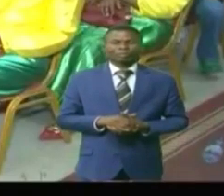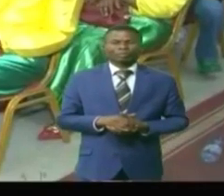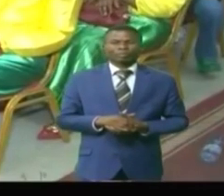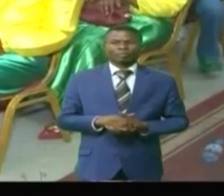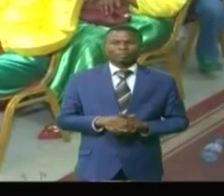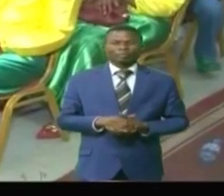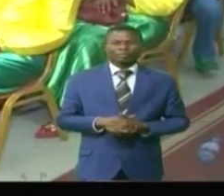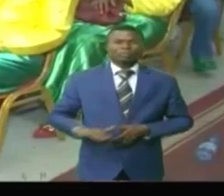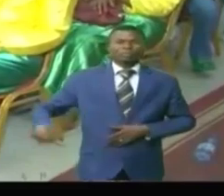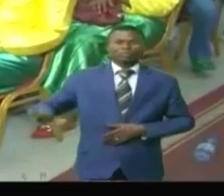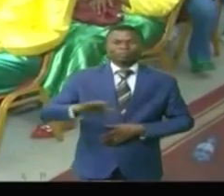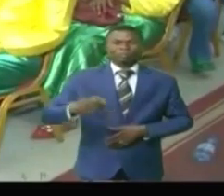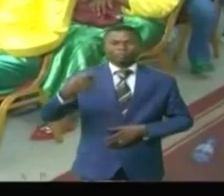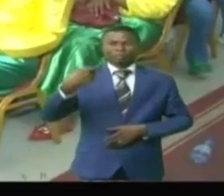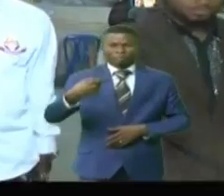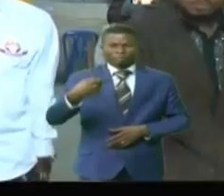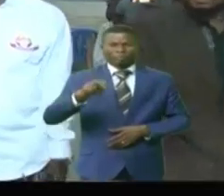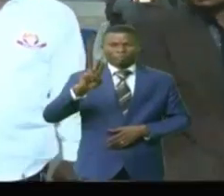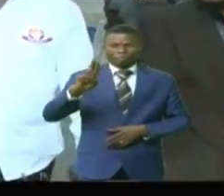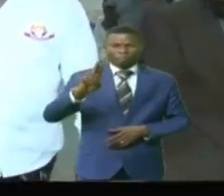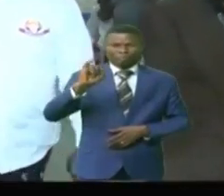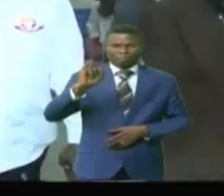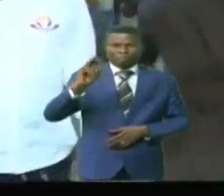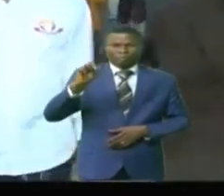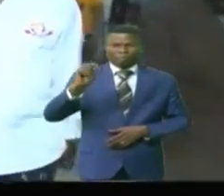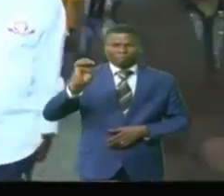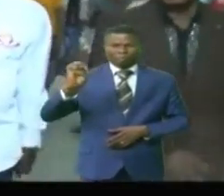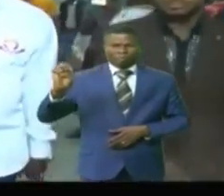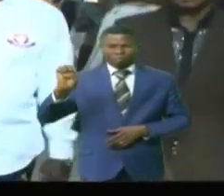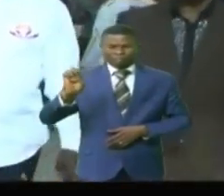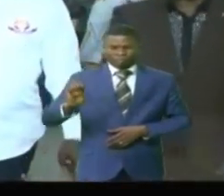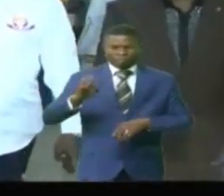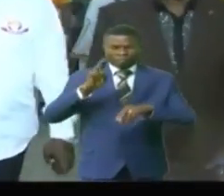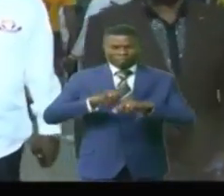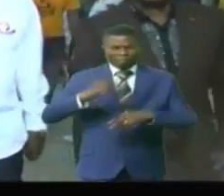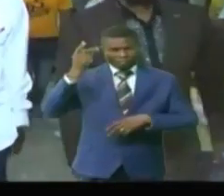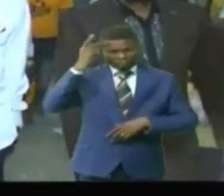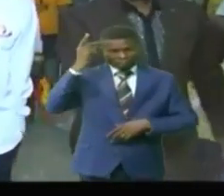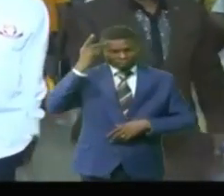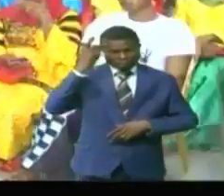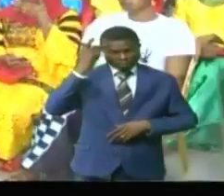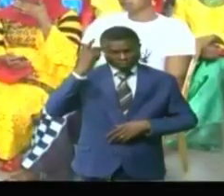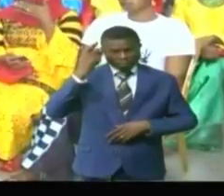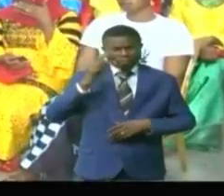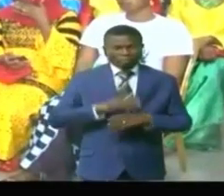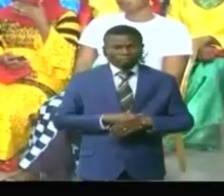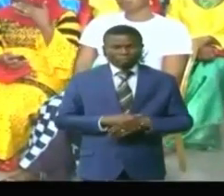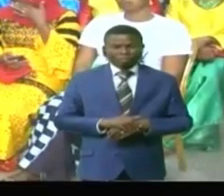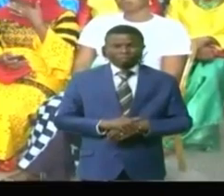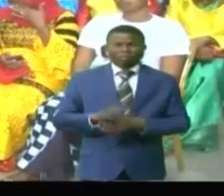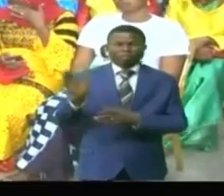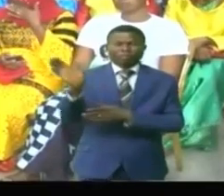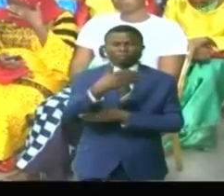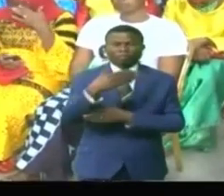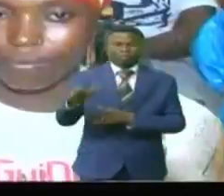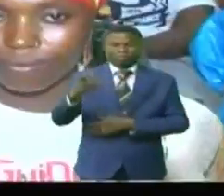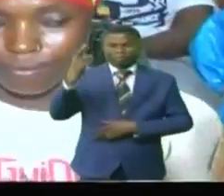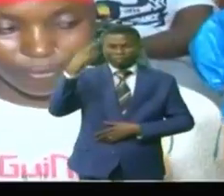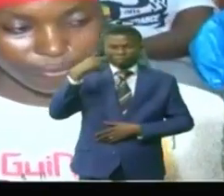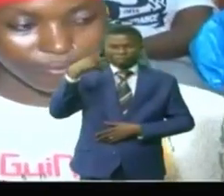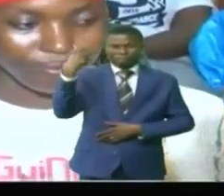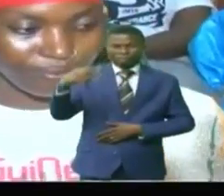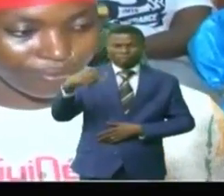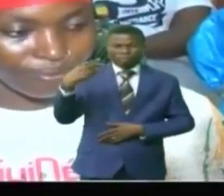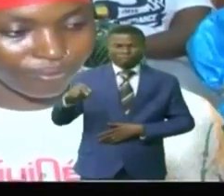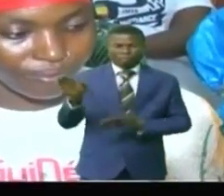la Guinée, la communauté guinéenne vivant à Kinshasa en RDC arbore le rouge, le jaune, le vert,